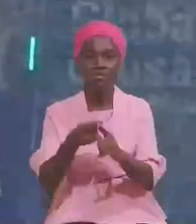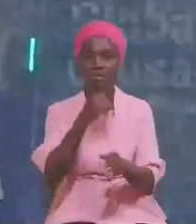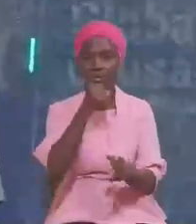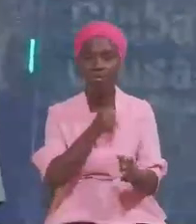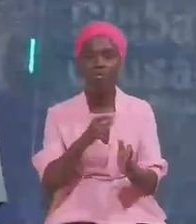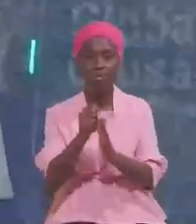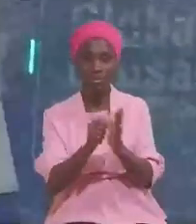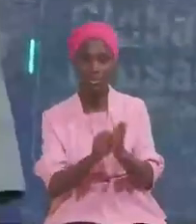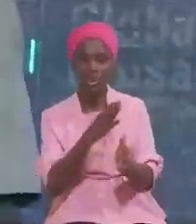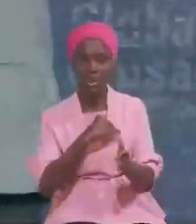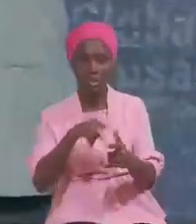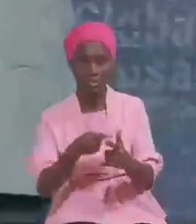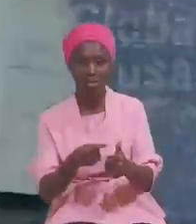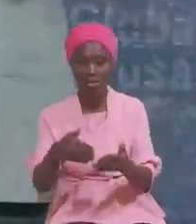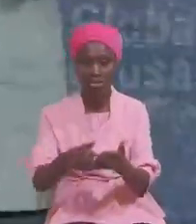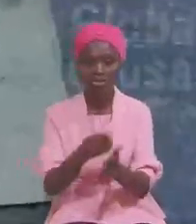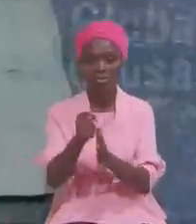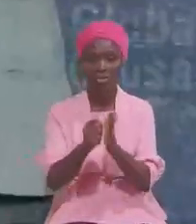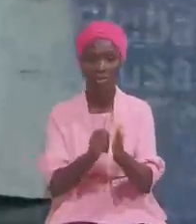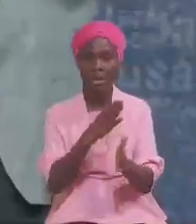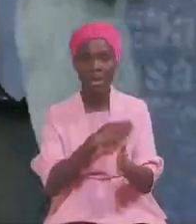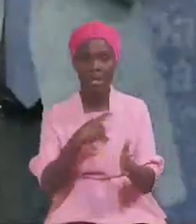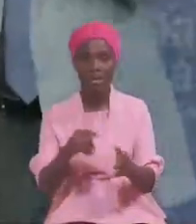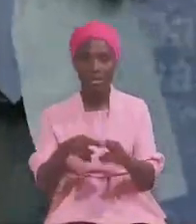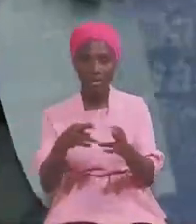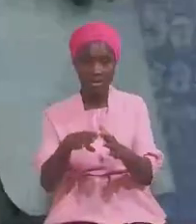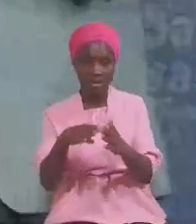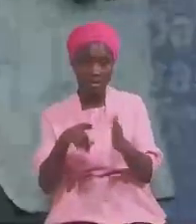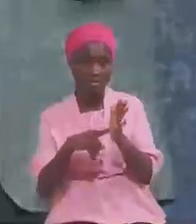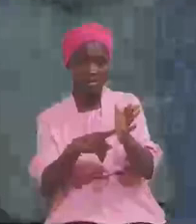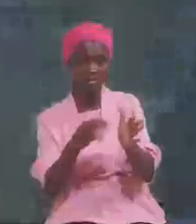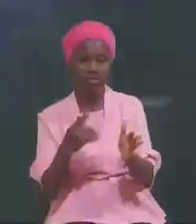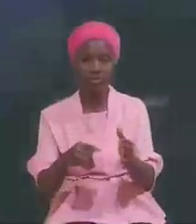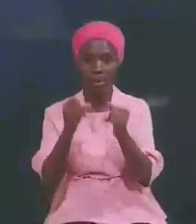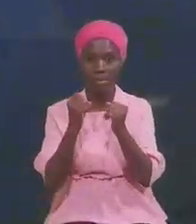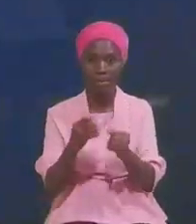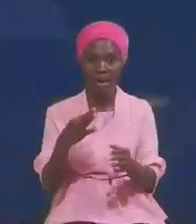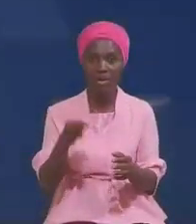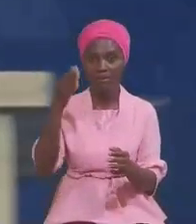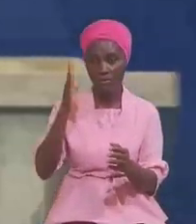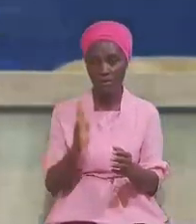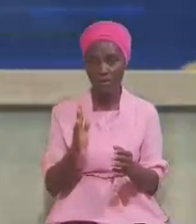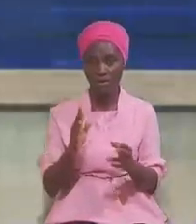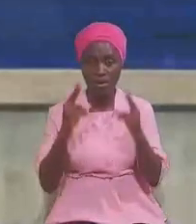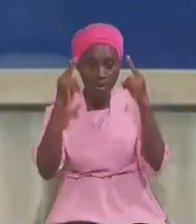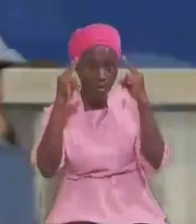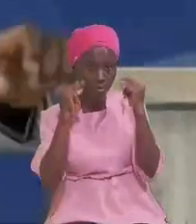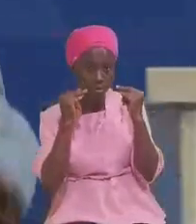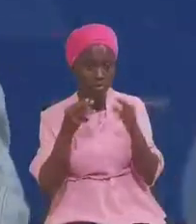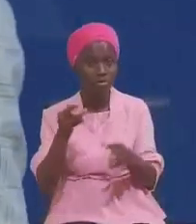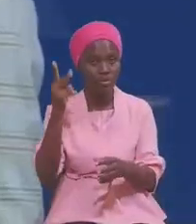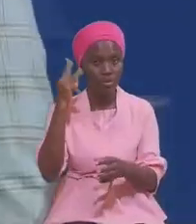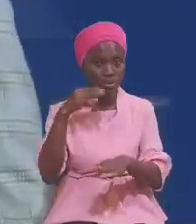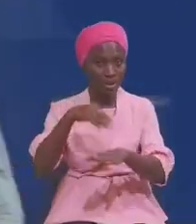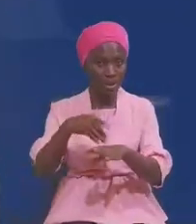Testament et la révélation de la puissance de Dieu. Moïse était à la